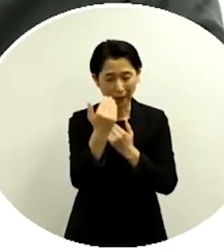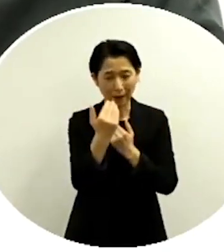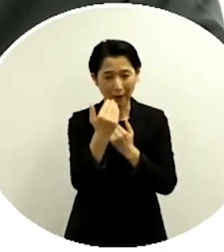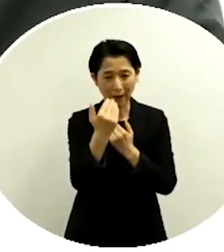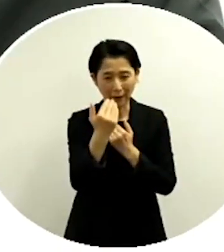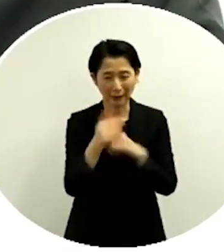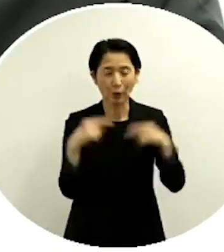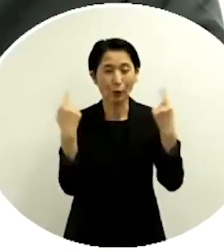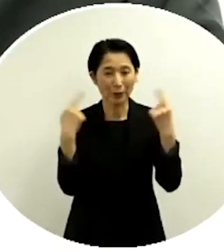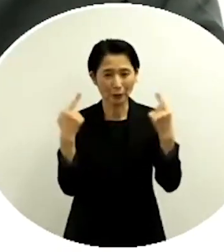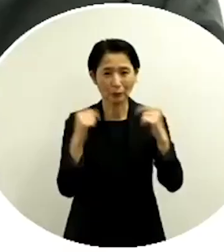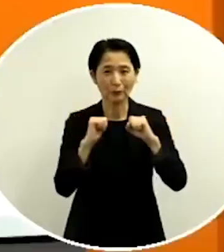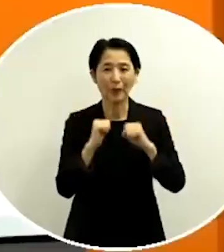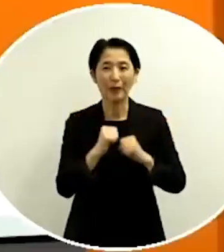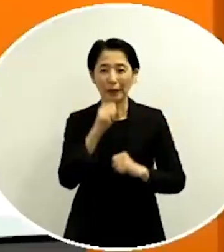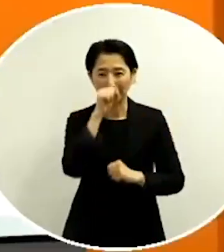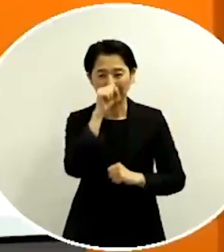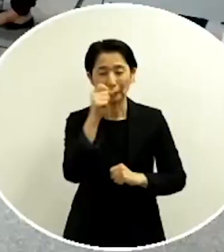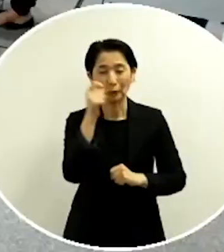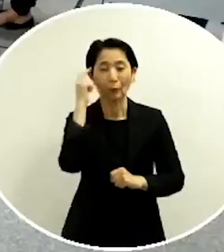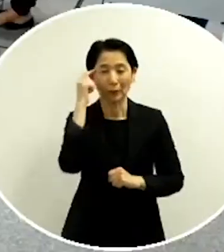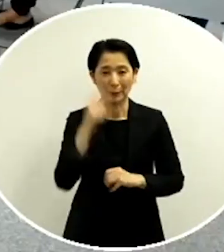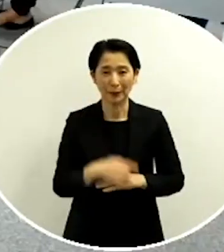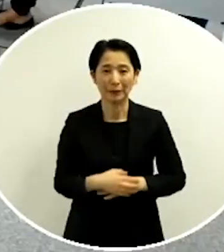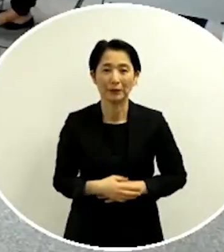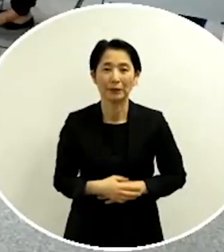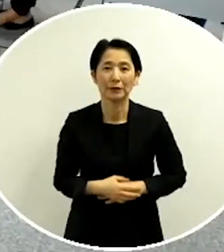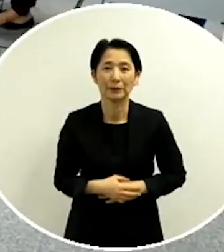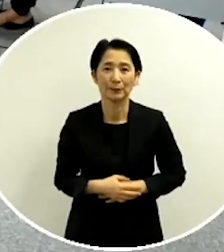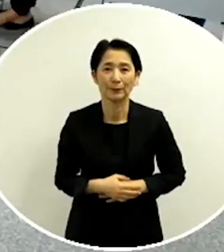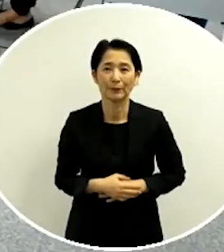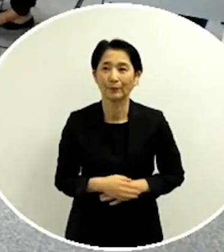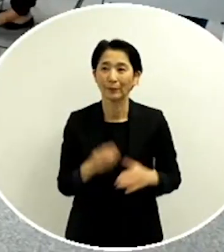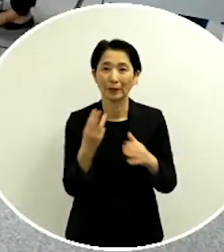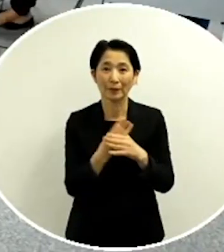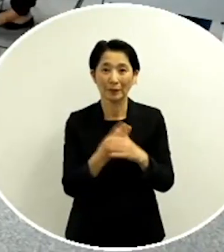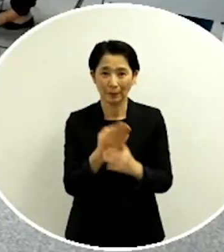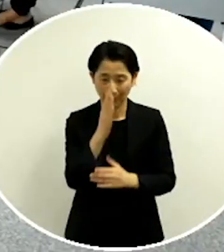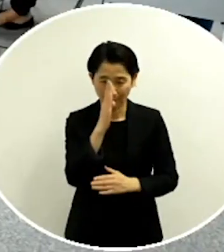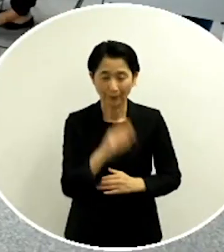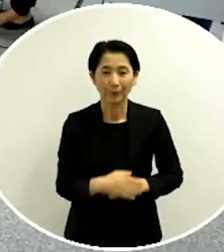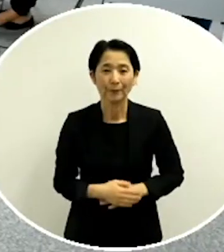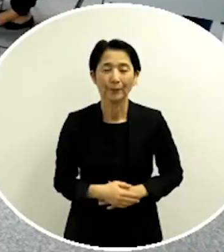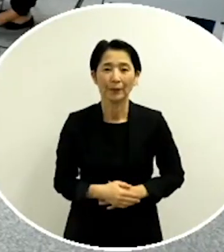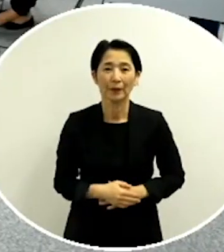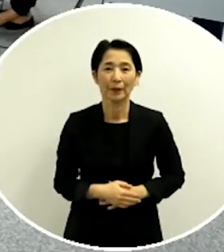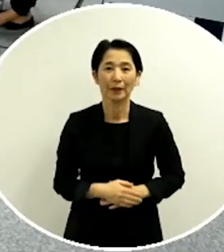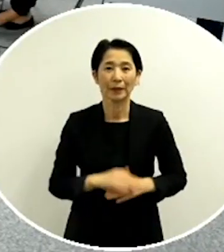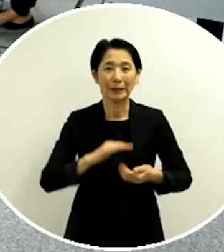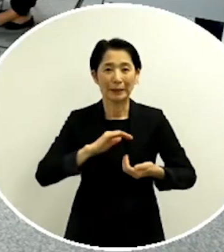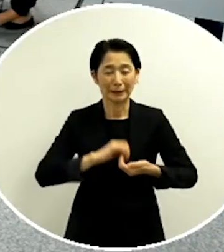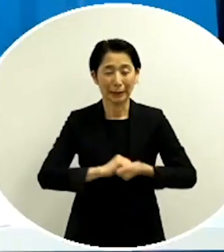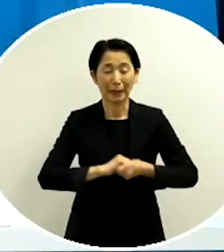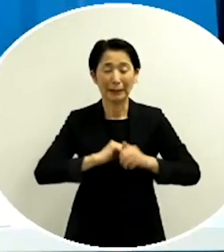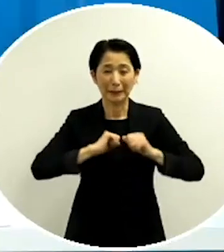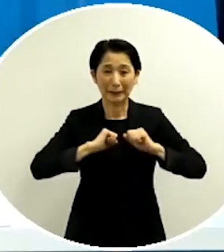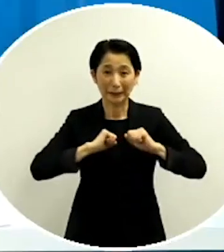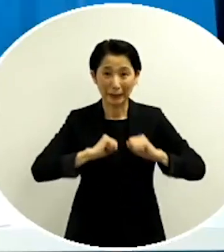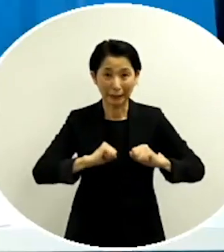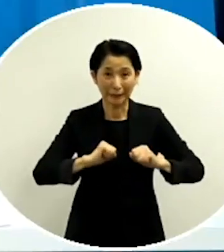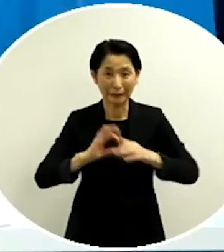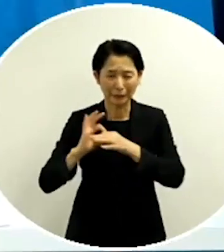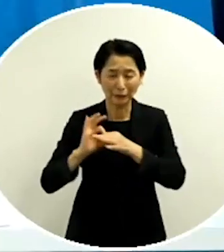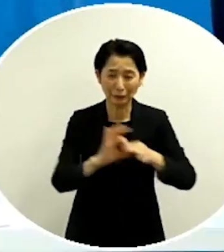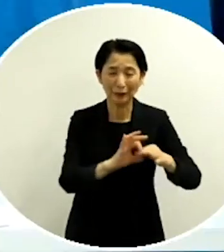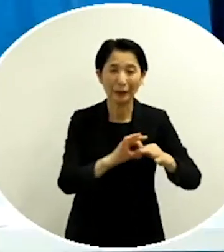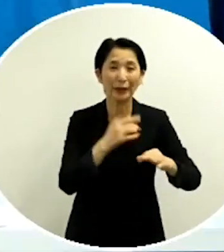思いますはいありがとうございましたでは泉水子もお願いますぜひありたいっていうかやり続け